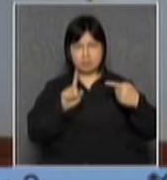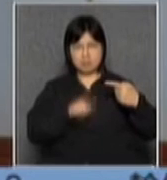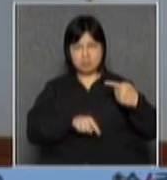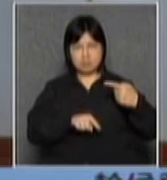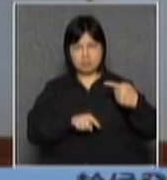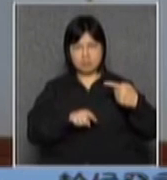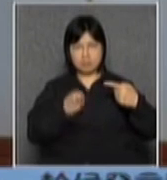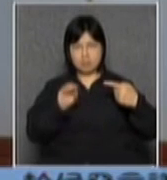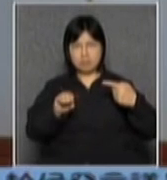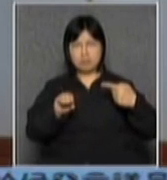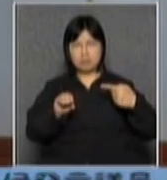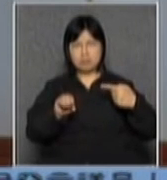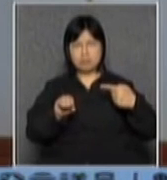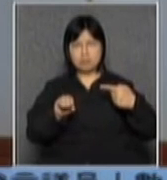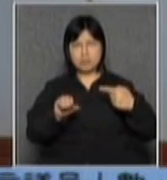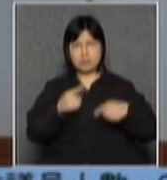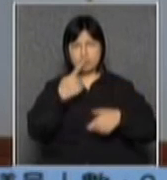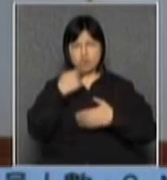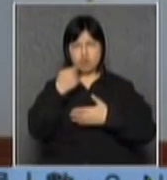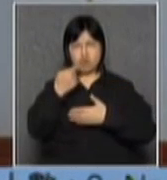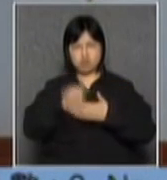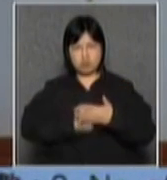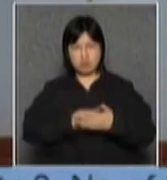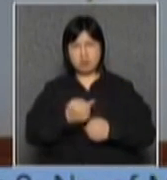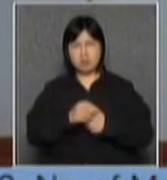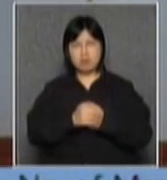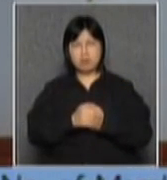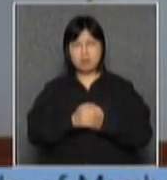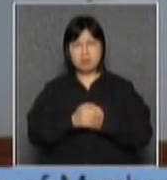1000億嘅財赤啦。